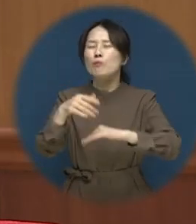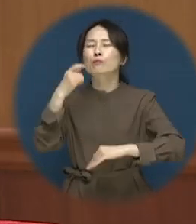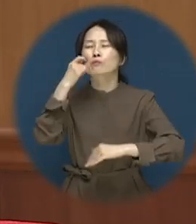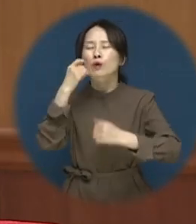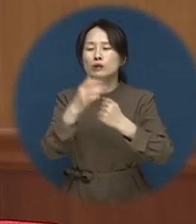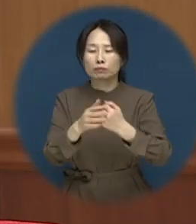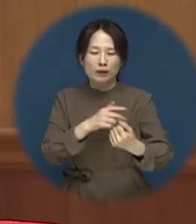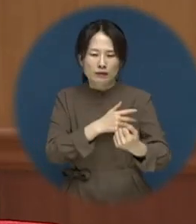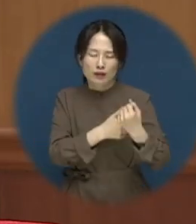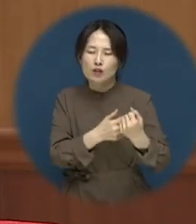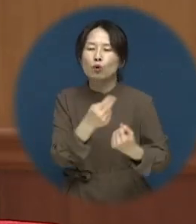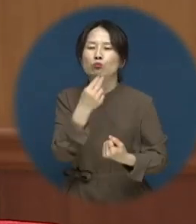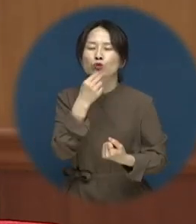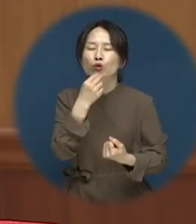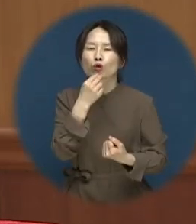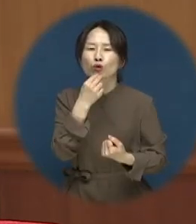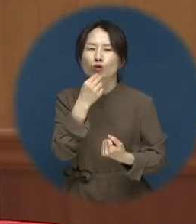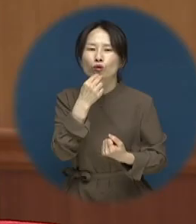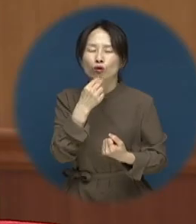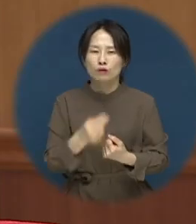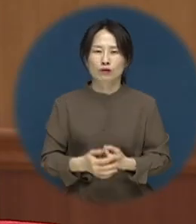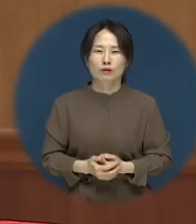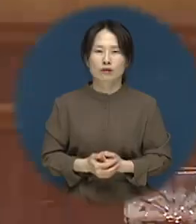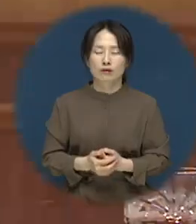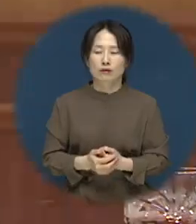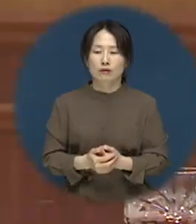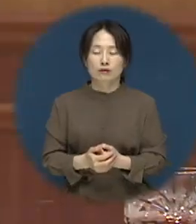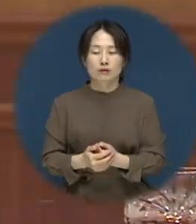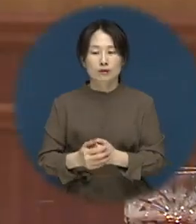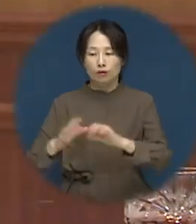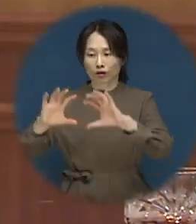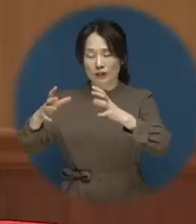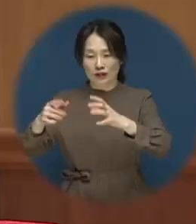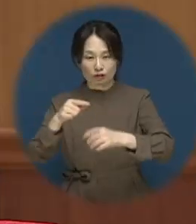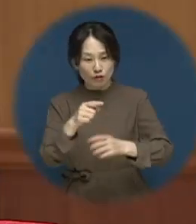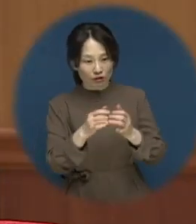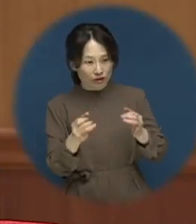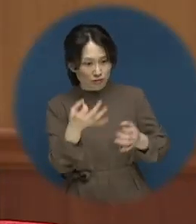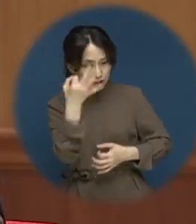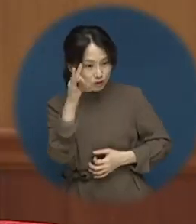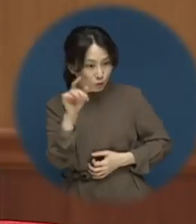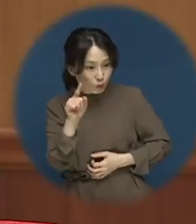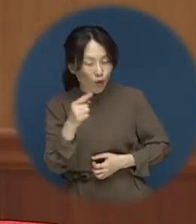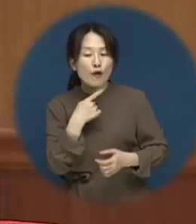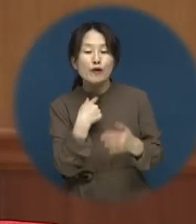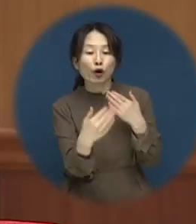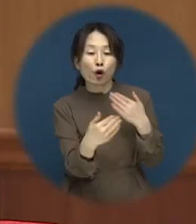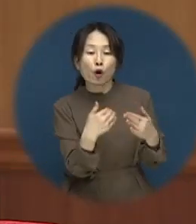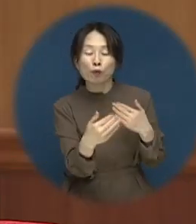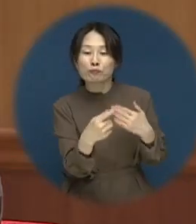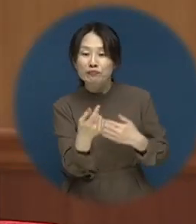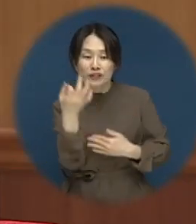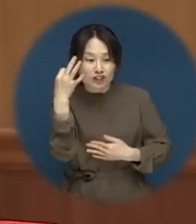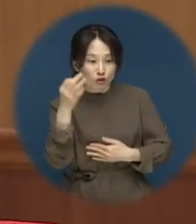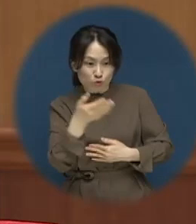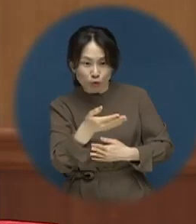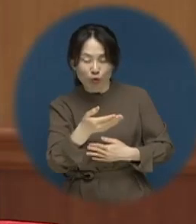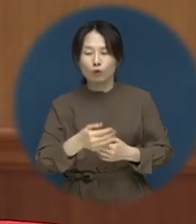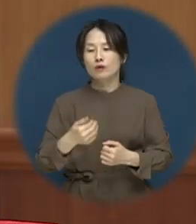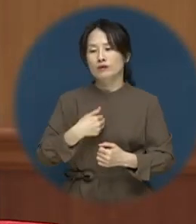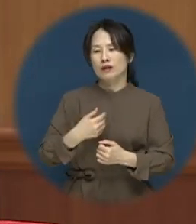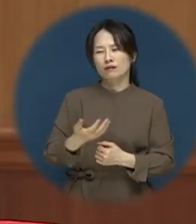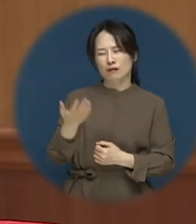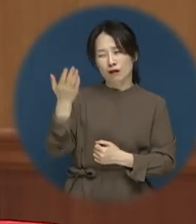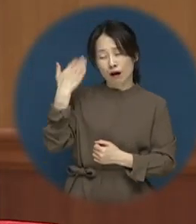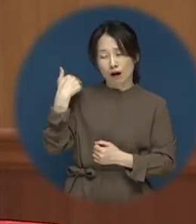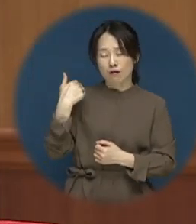없잖아요. 그랬을 때 나라에서 볼 수 있는 게 경력이에요. 그렇죠. 예, 경력인데 저는 일반 사업자라고 그전에 꾸준히 일을